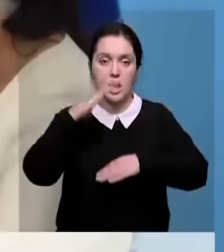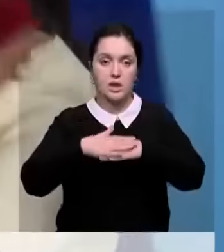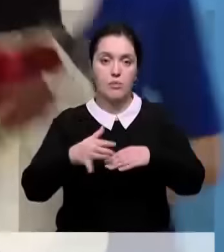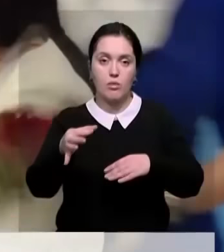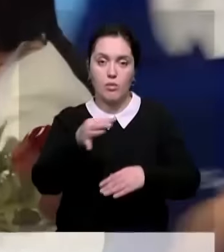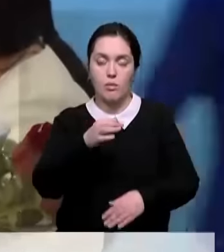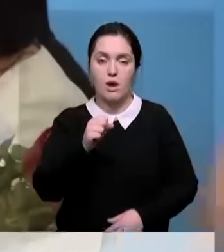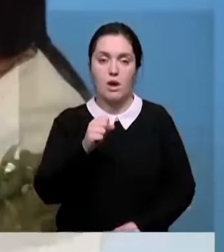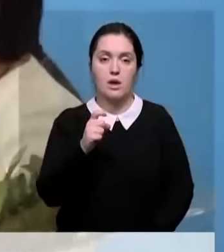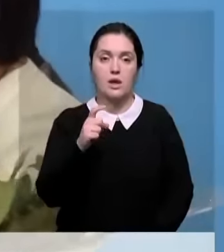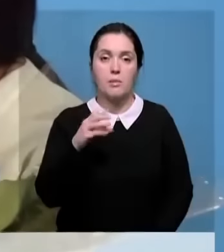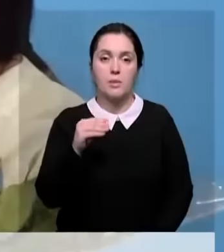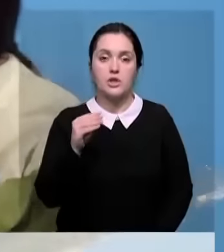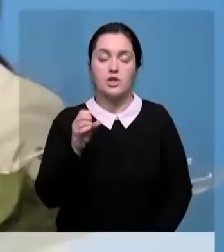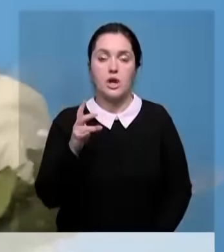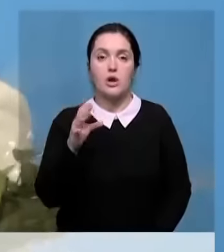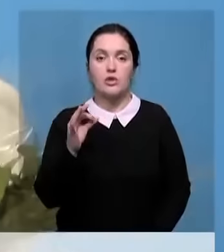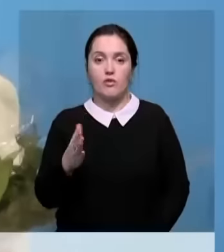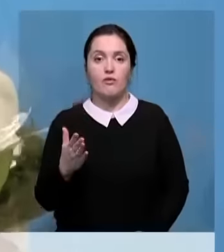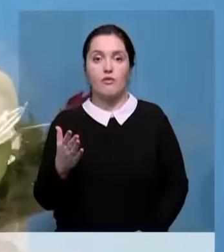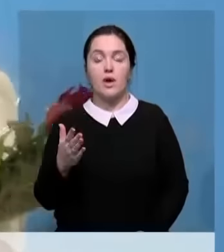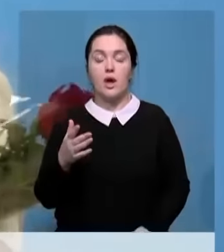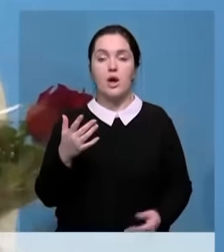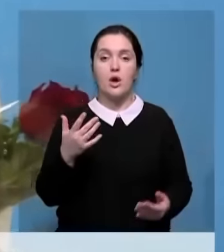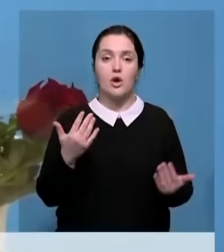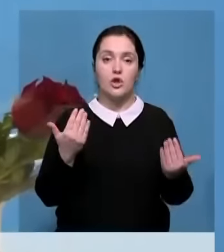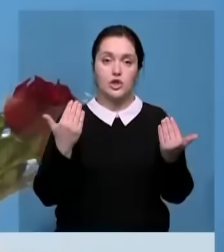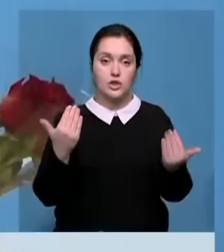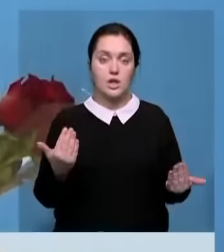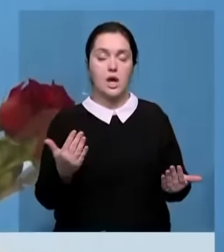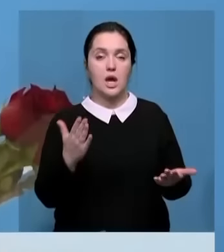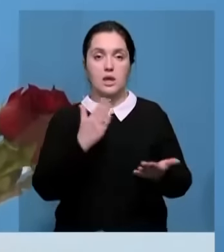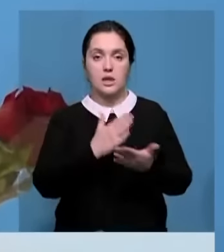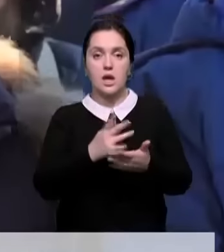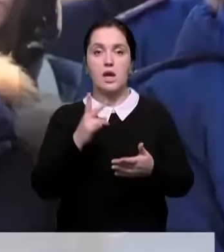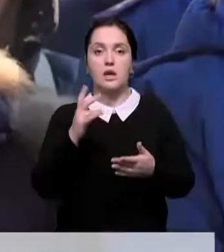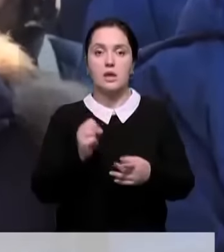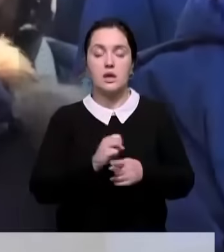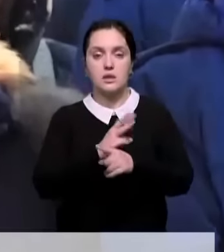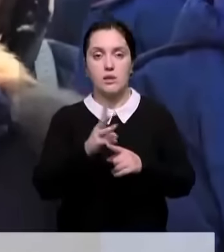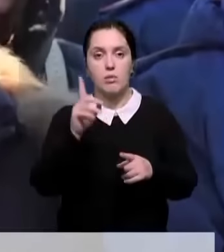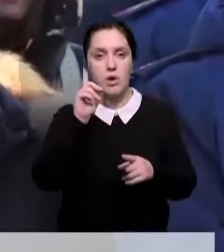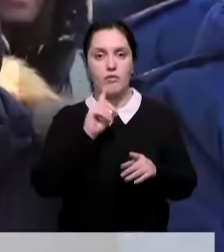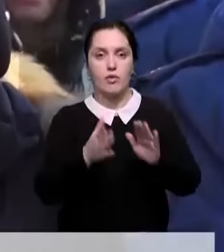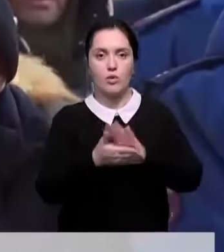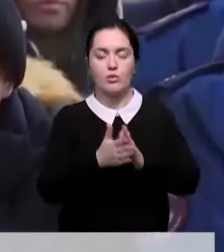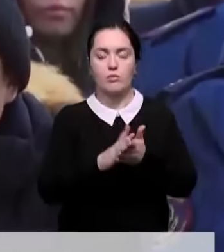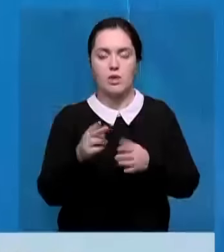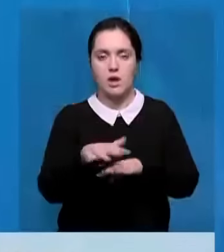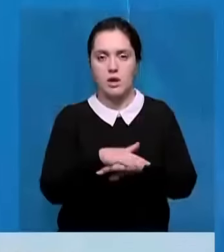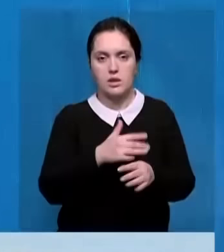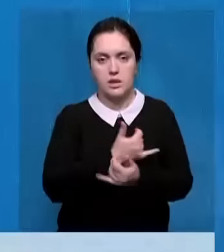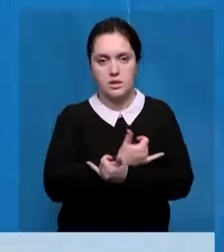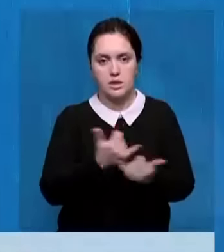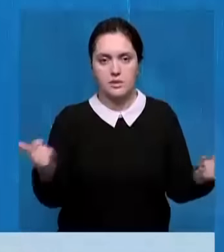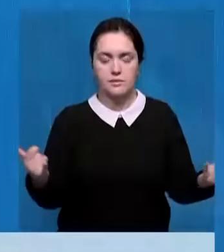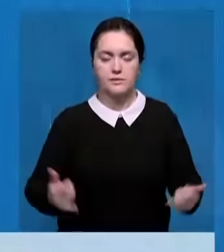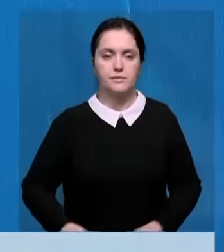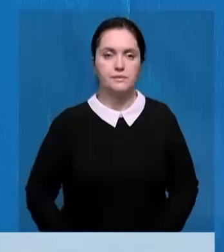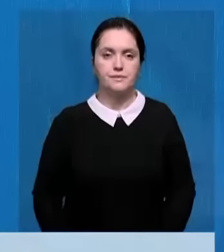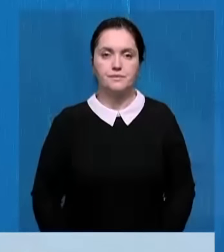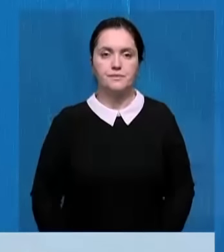Марат Ахмеджанов. Он отметил, сегодня в регионе делают особый упор на создание комфортных условий для населения.